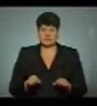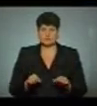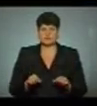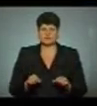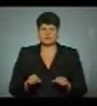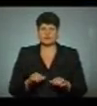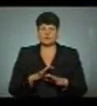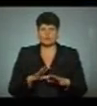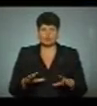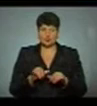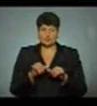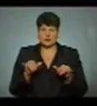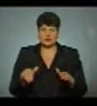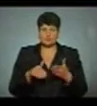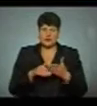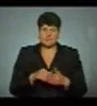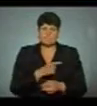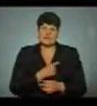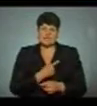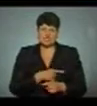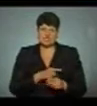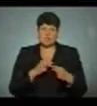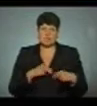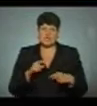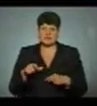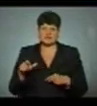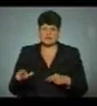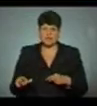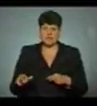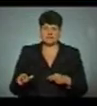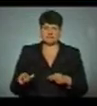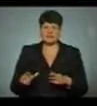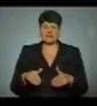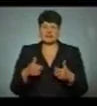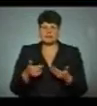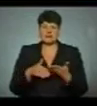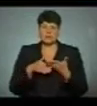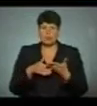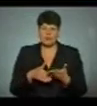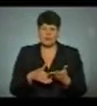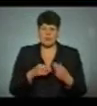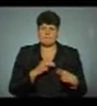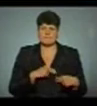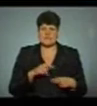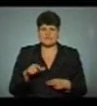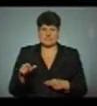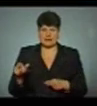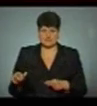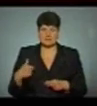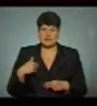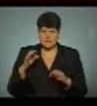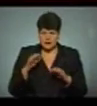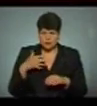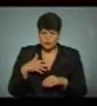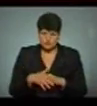розповсюдженню і допомагають медичним працівникам в, скажімо так, наданню допомоги пацієнтам. Тому що правильно я розумію, що після того, як про